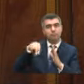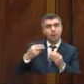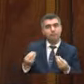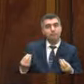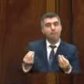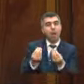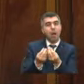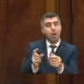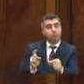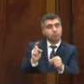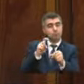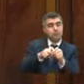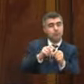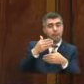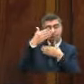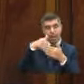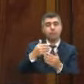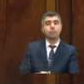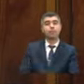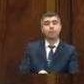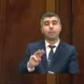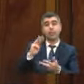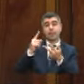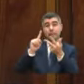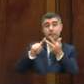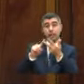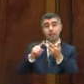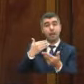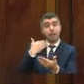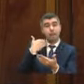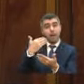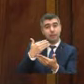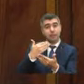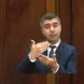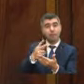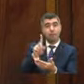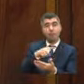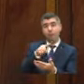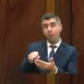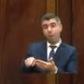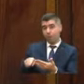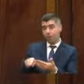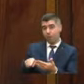غير الحكومية. ثالثا تعزيز مكافحة الفساد من خلال